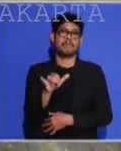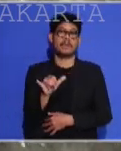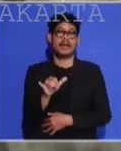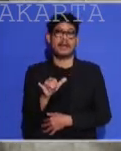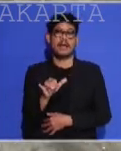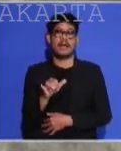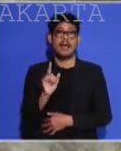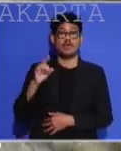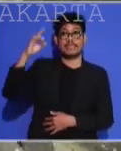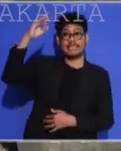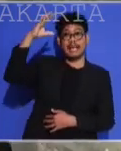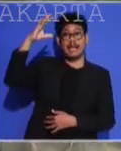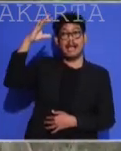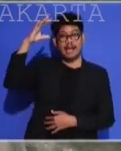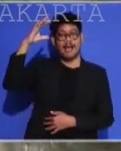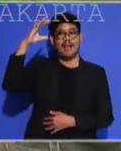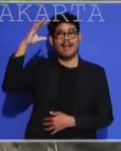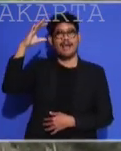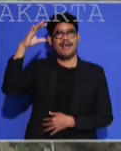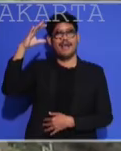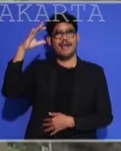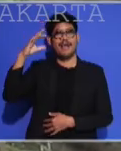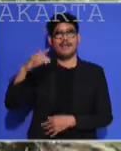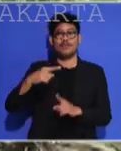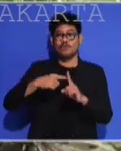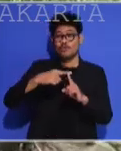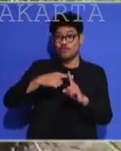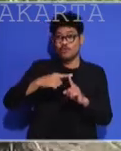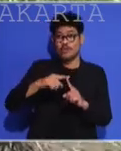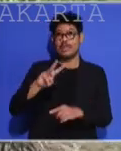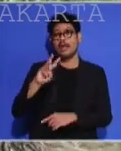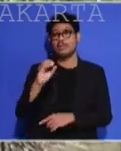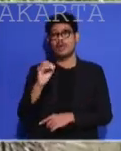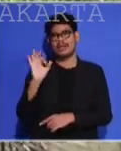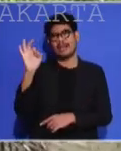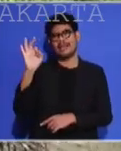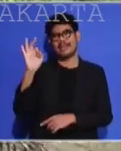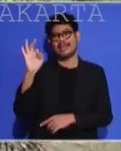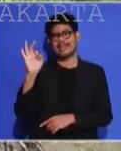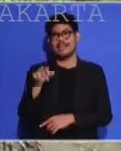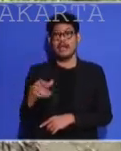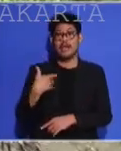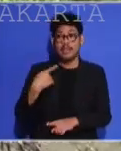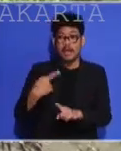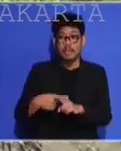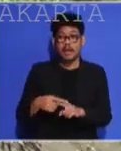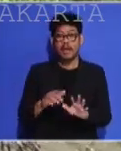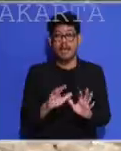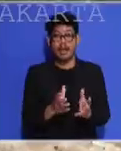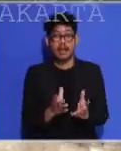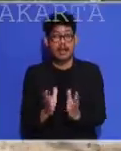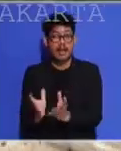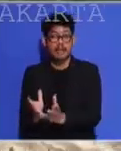ugi suhunipun ngancik 3 dasanan derajat. Ing tembe ngajengipun Basuki ugi badhe nambahi srana sanesipun kadosta